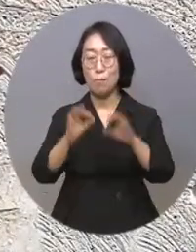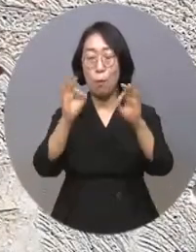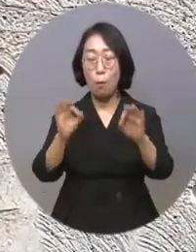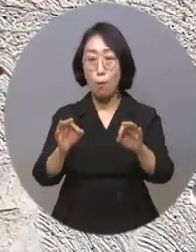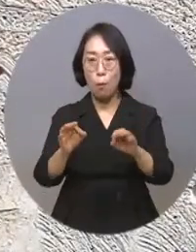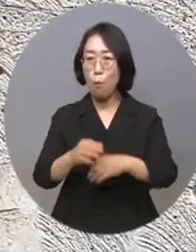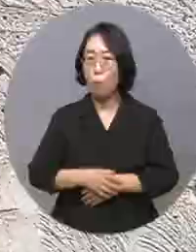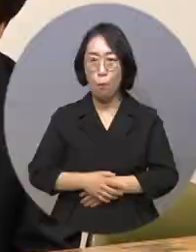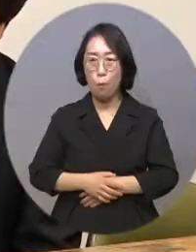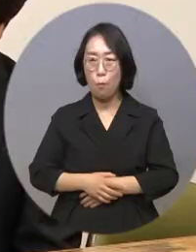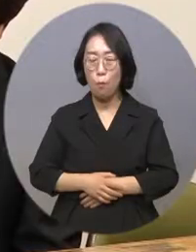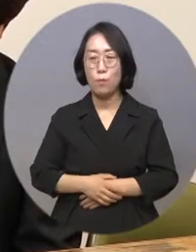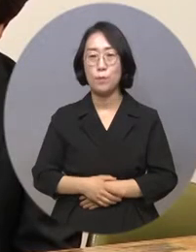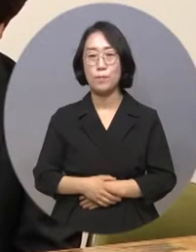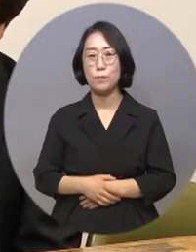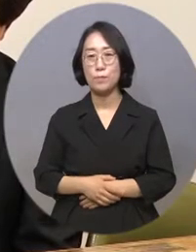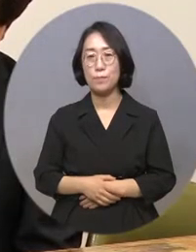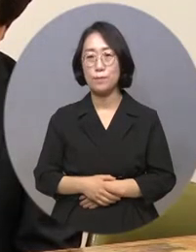시선을 모읍니다.